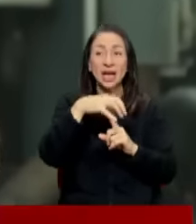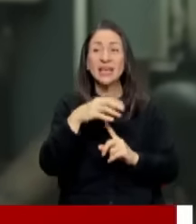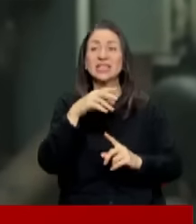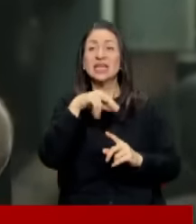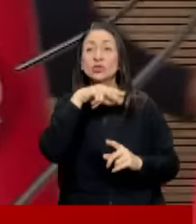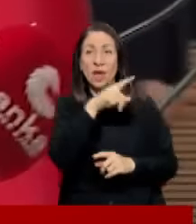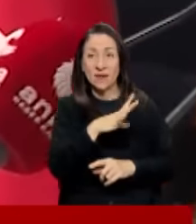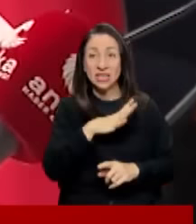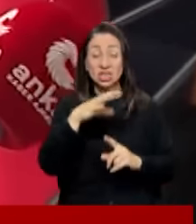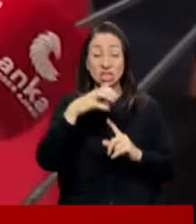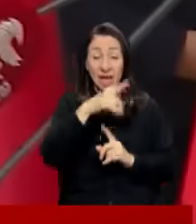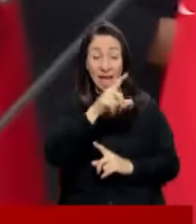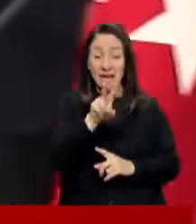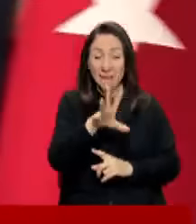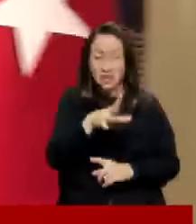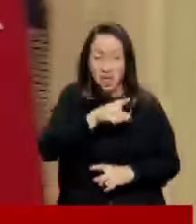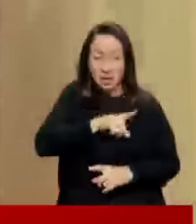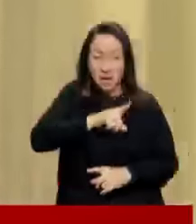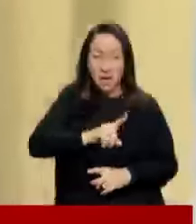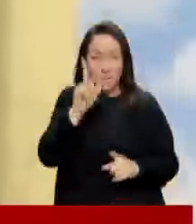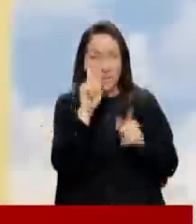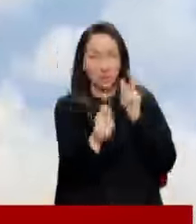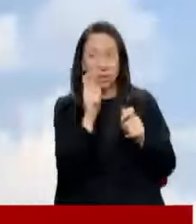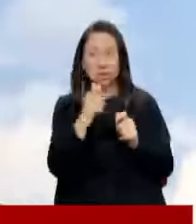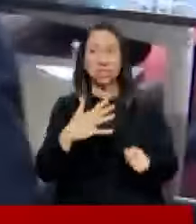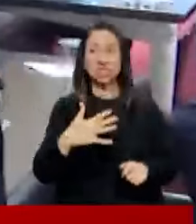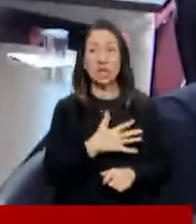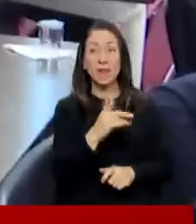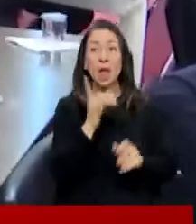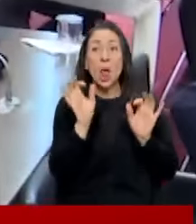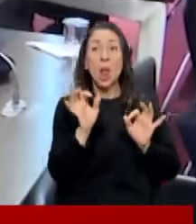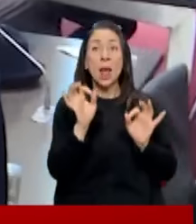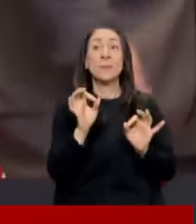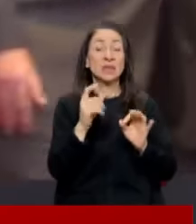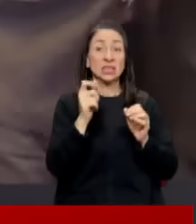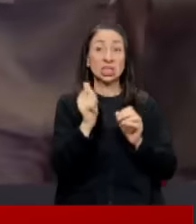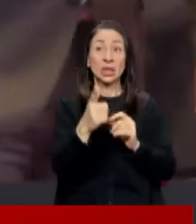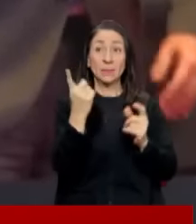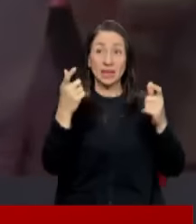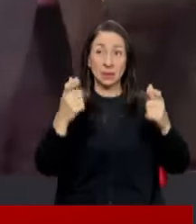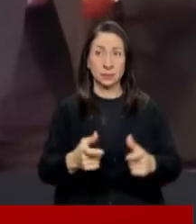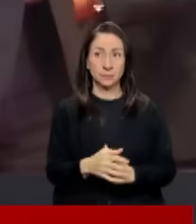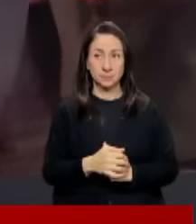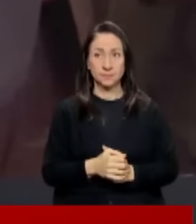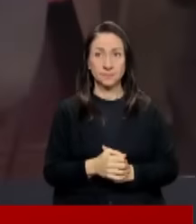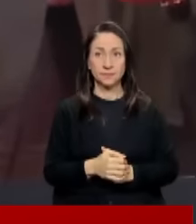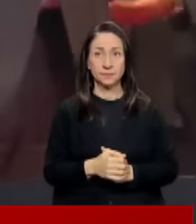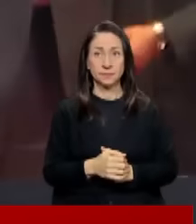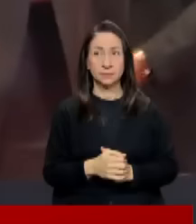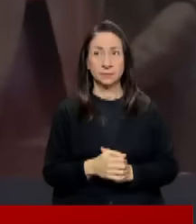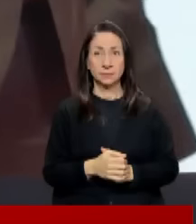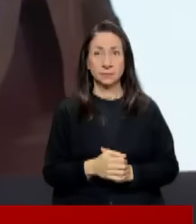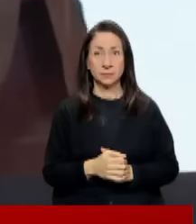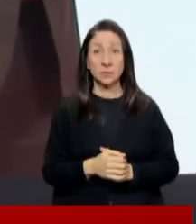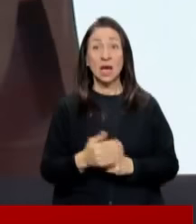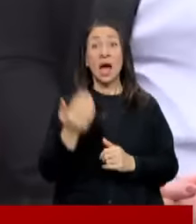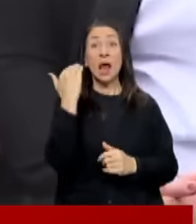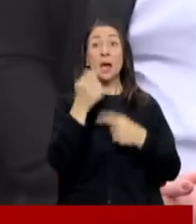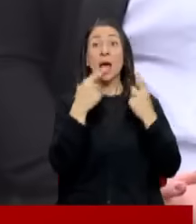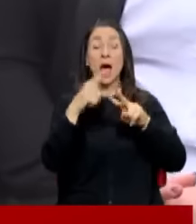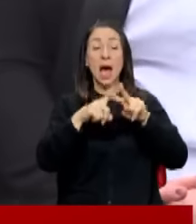var. Çankaya 25 aday adayı başvurusuyla CHP'nin kilit ilçelerinden biri. Alkışlarla sahneye davet ediyoruz.